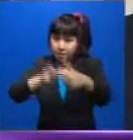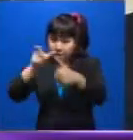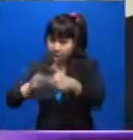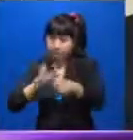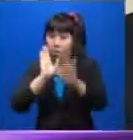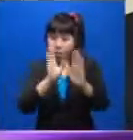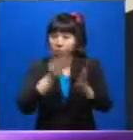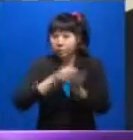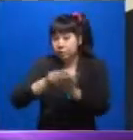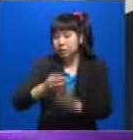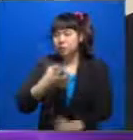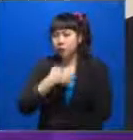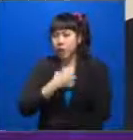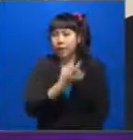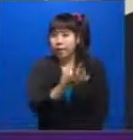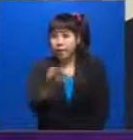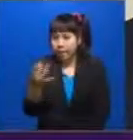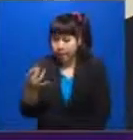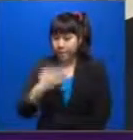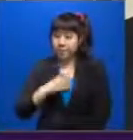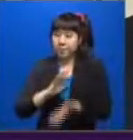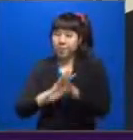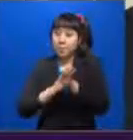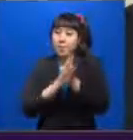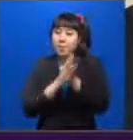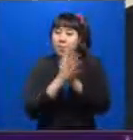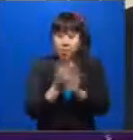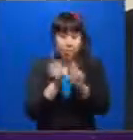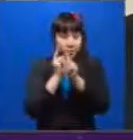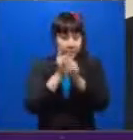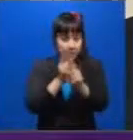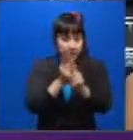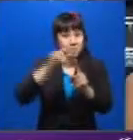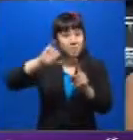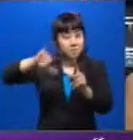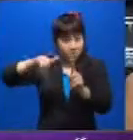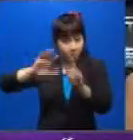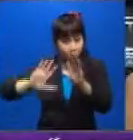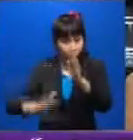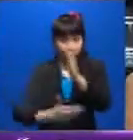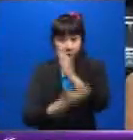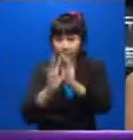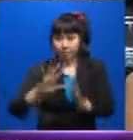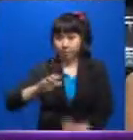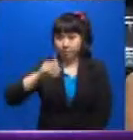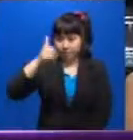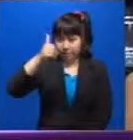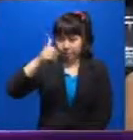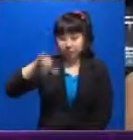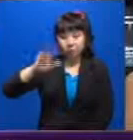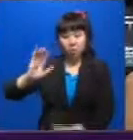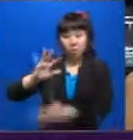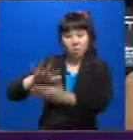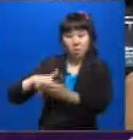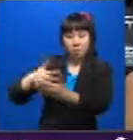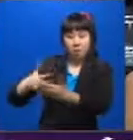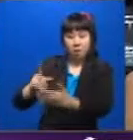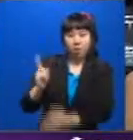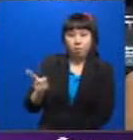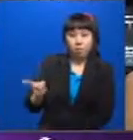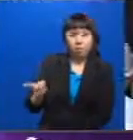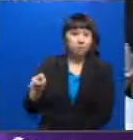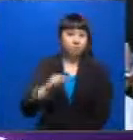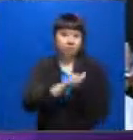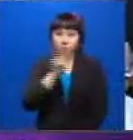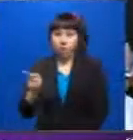ความต้องการของผู้บริโภคปรับตัวตามกระแสซึ่งมีโอกาสประสบความสำเร็จมากกว่าผู้ที่มีแผนการตลาดตาย